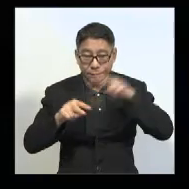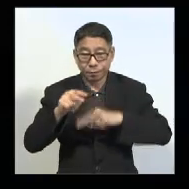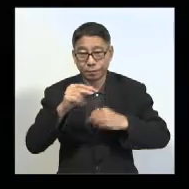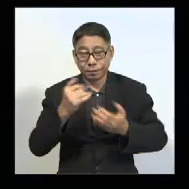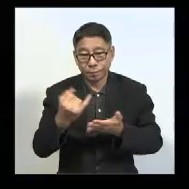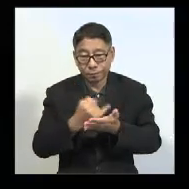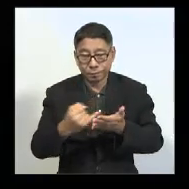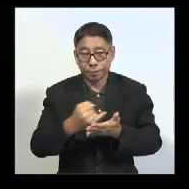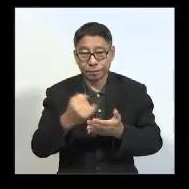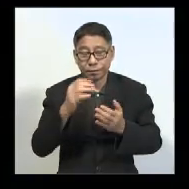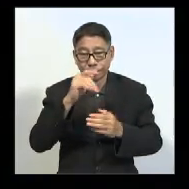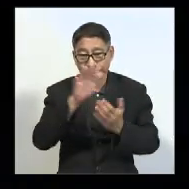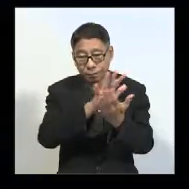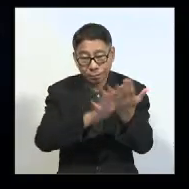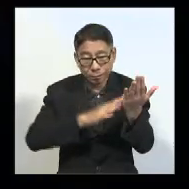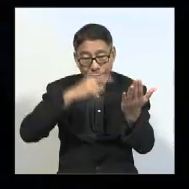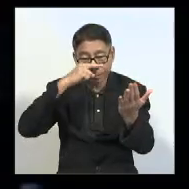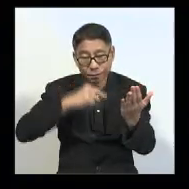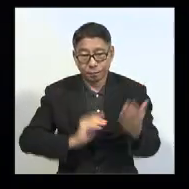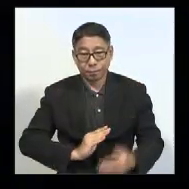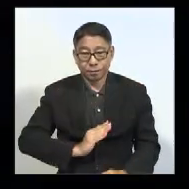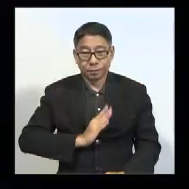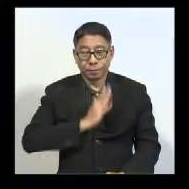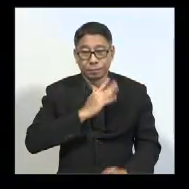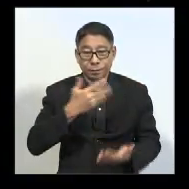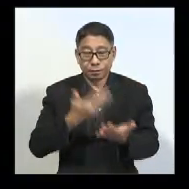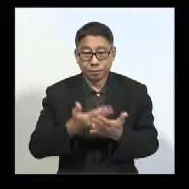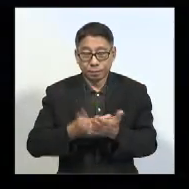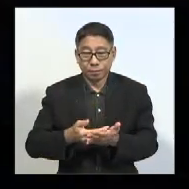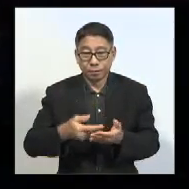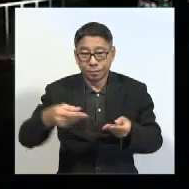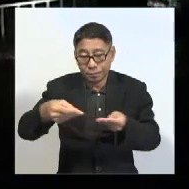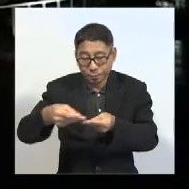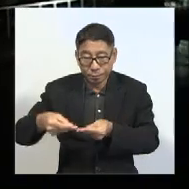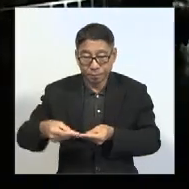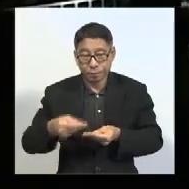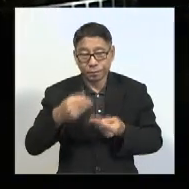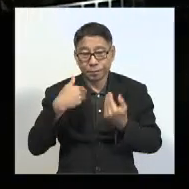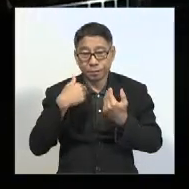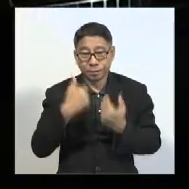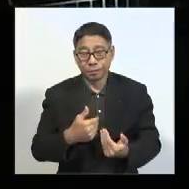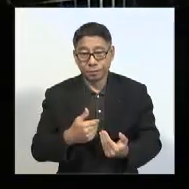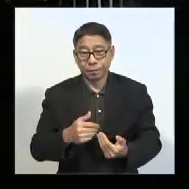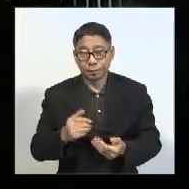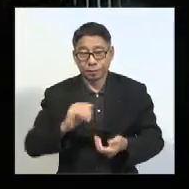ไทยที่ควรค่าแห่งความภาคภูมิใจแล้วรายได้ส่วนหนึ่งจากการจำหน่ายบัตรเข้าชม